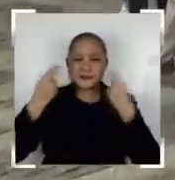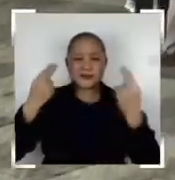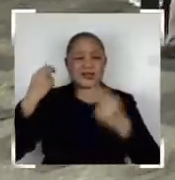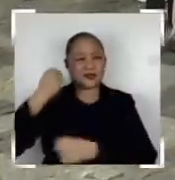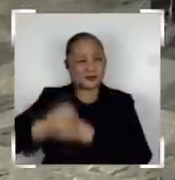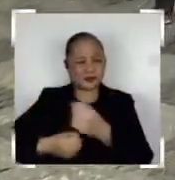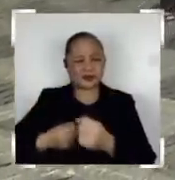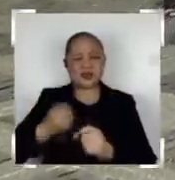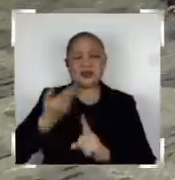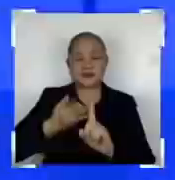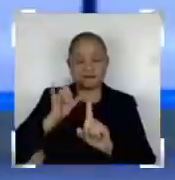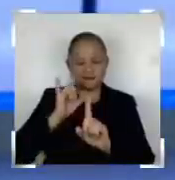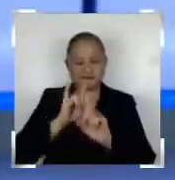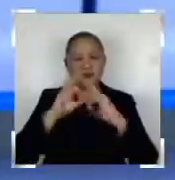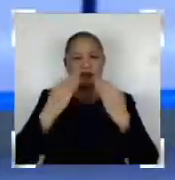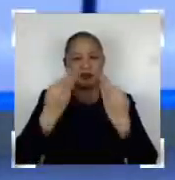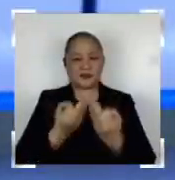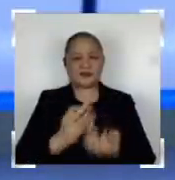buhay.